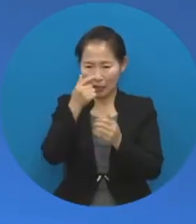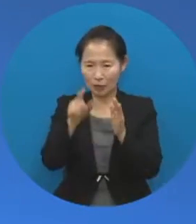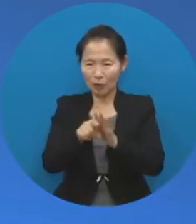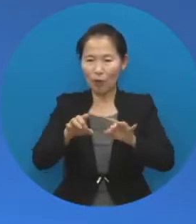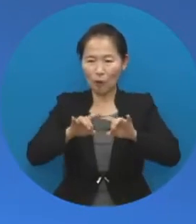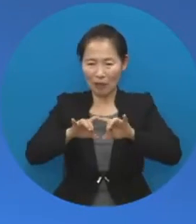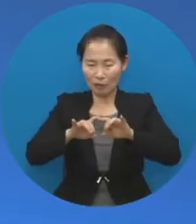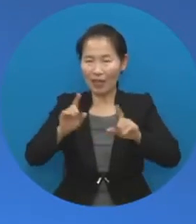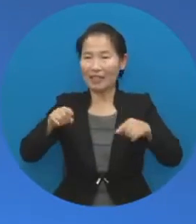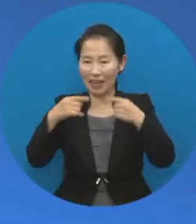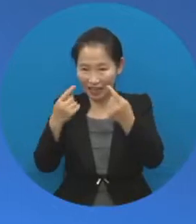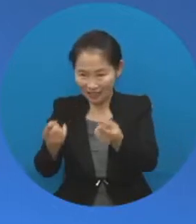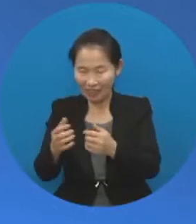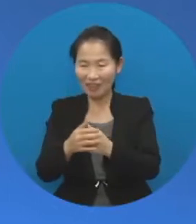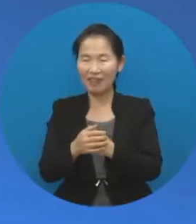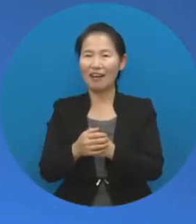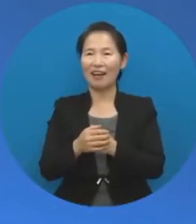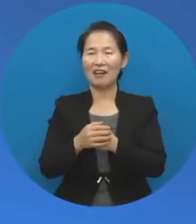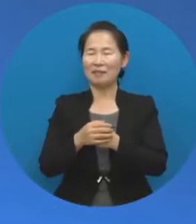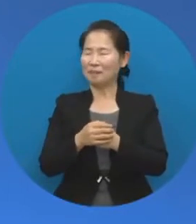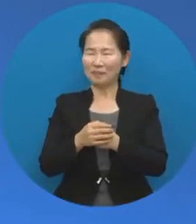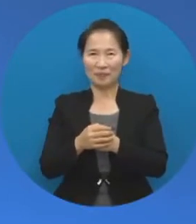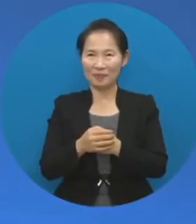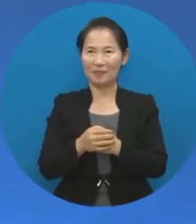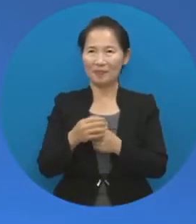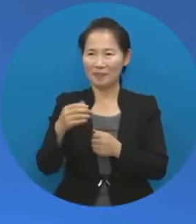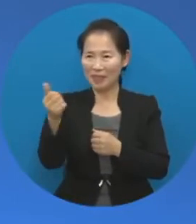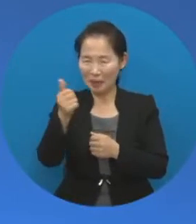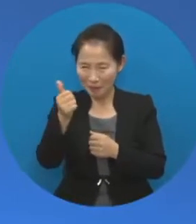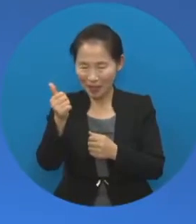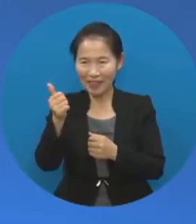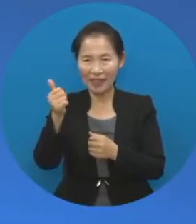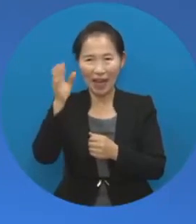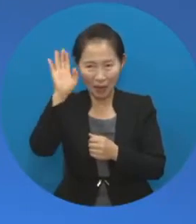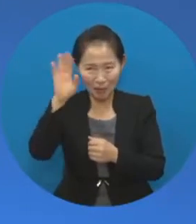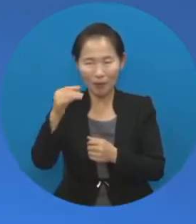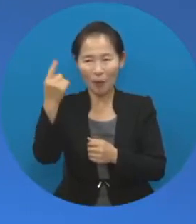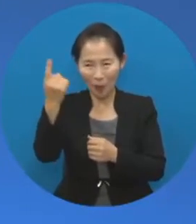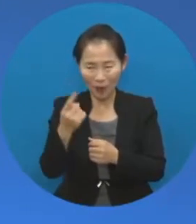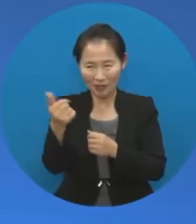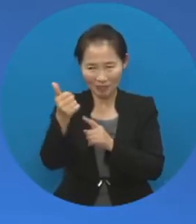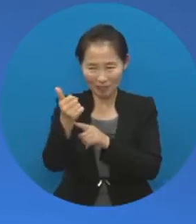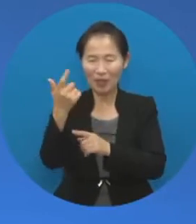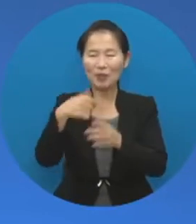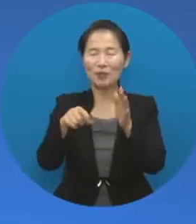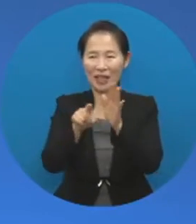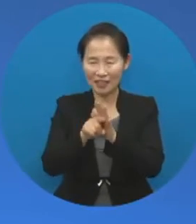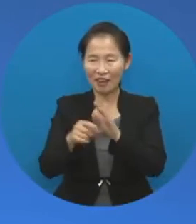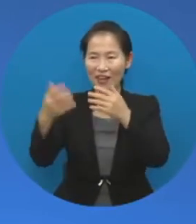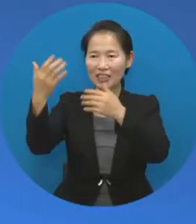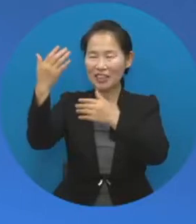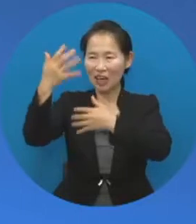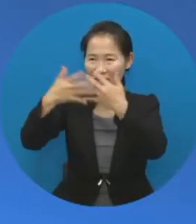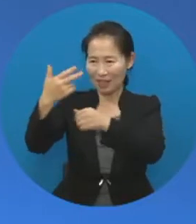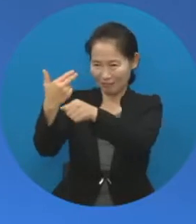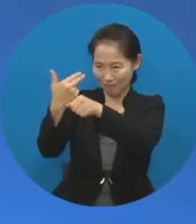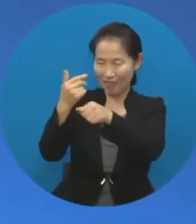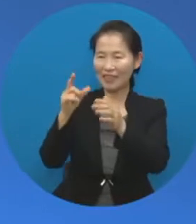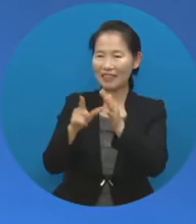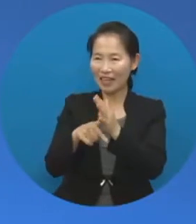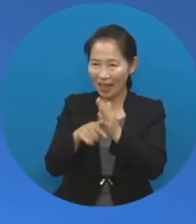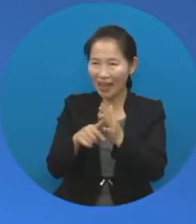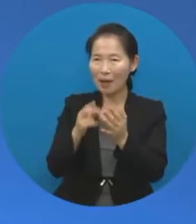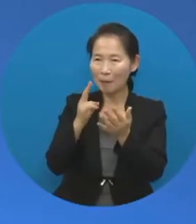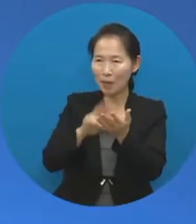나가서 이 용호 씨에게 영상 편지를 보냈는데 제가 어떻게 영상 편지를 보냈냐면 용호